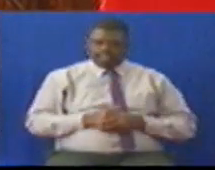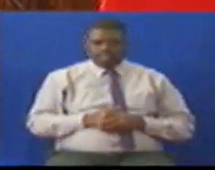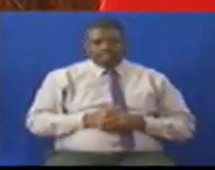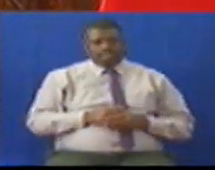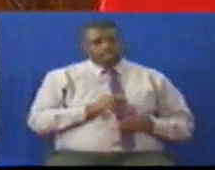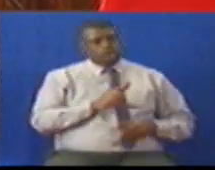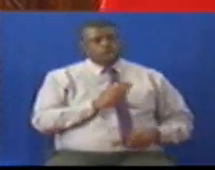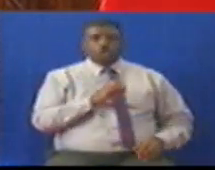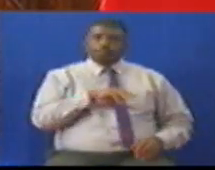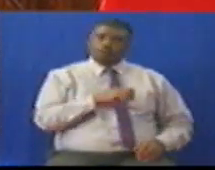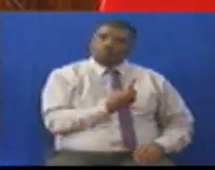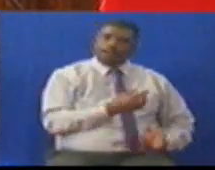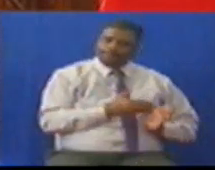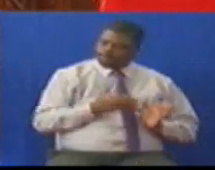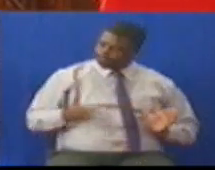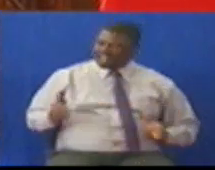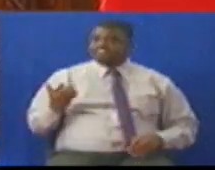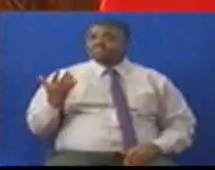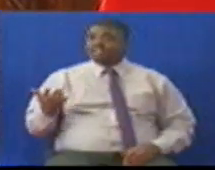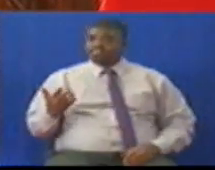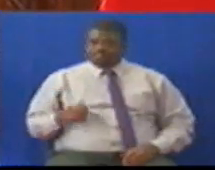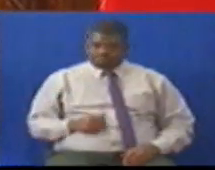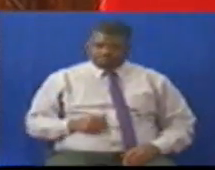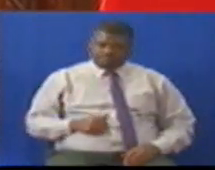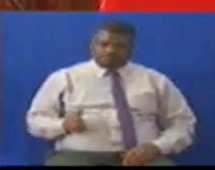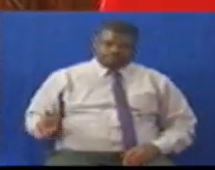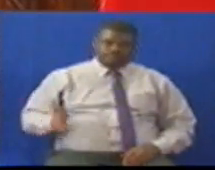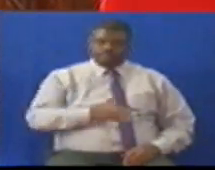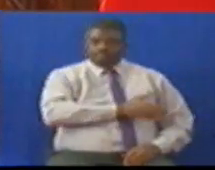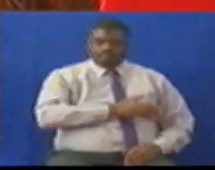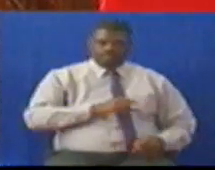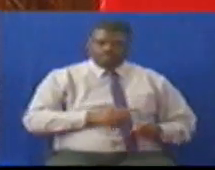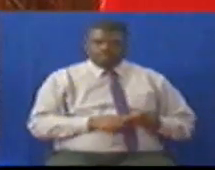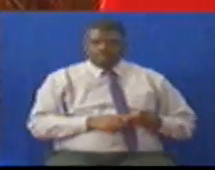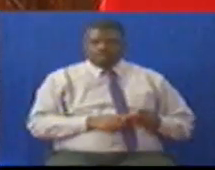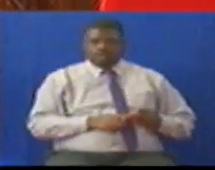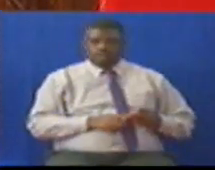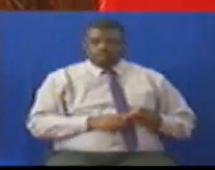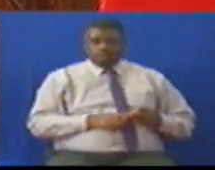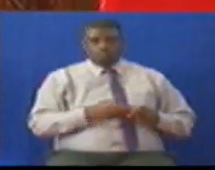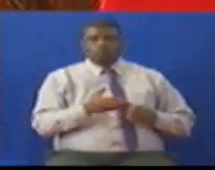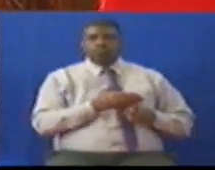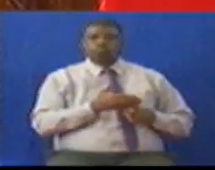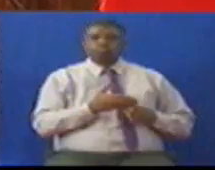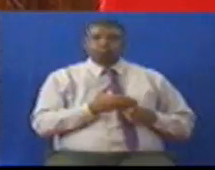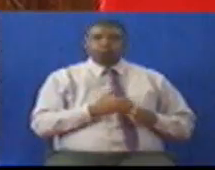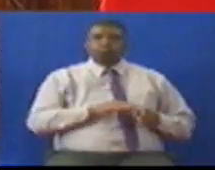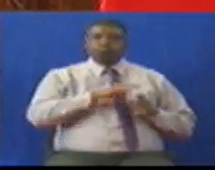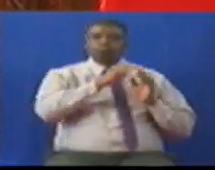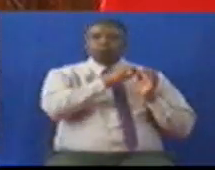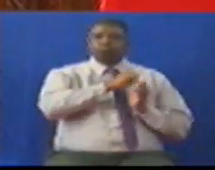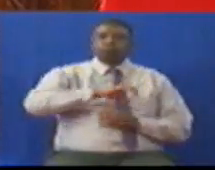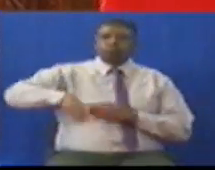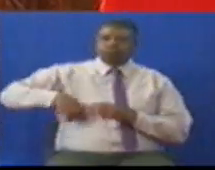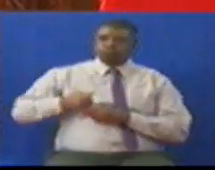mpaka Roman 5. Naenda kwenye upande wa pili ambao ni rushwa kubwa inayohusu kuhujumu uchumi na utakatishaji